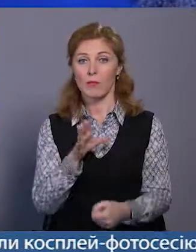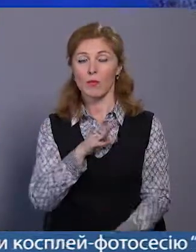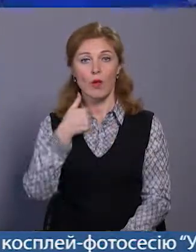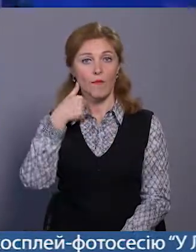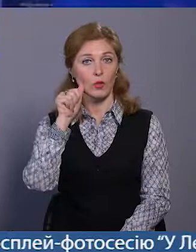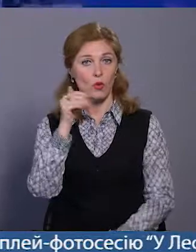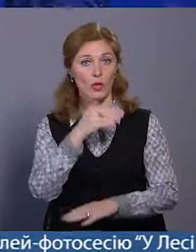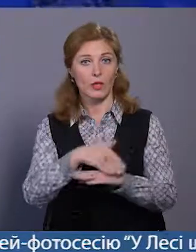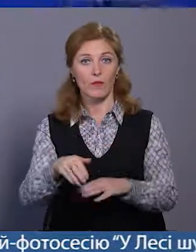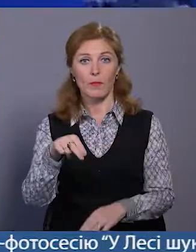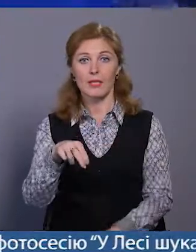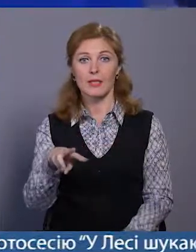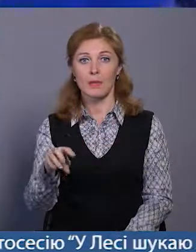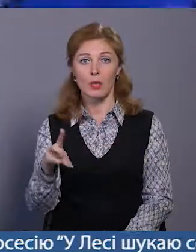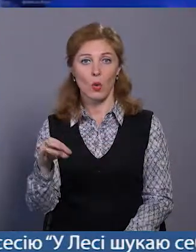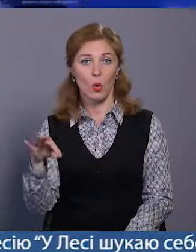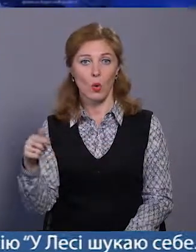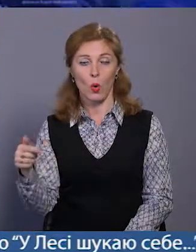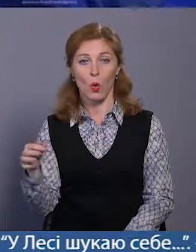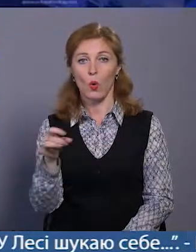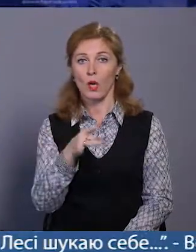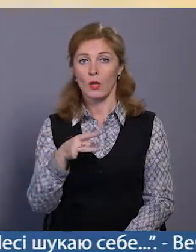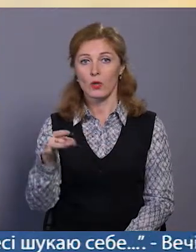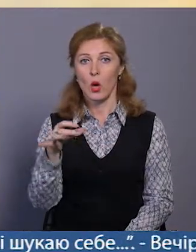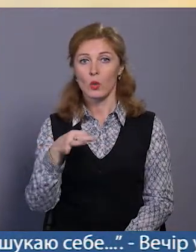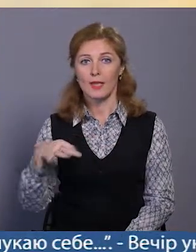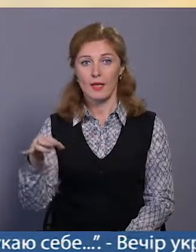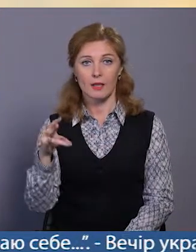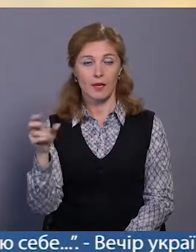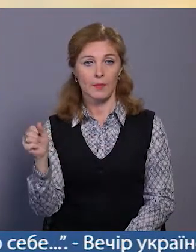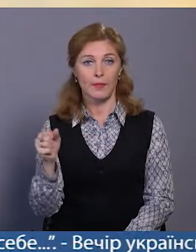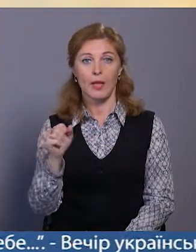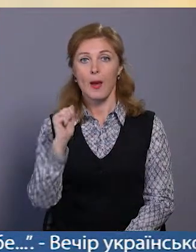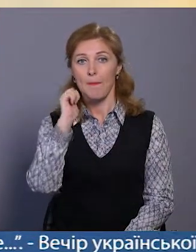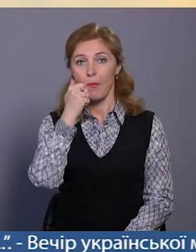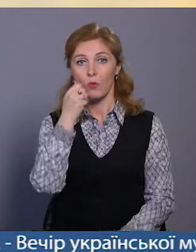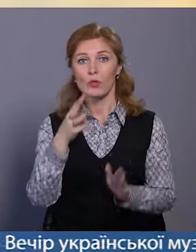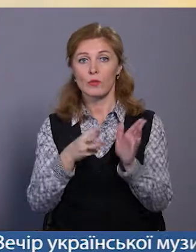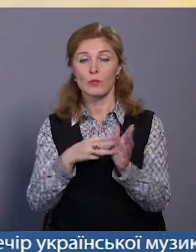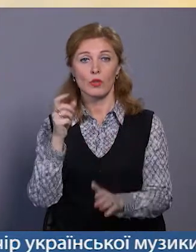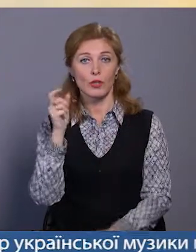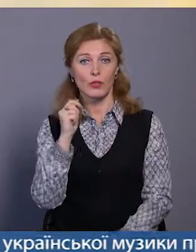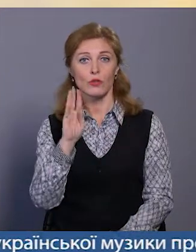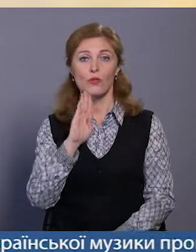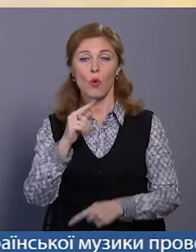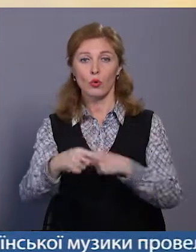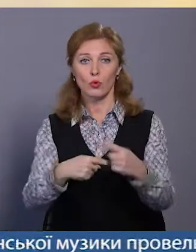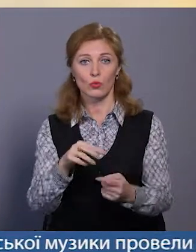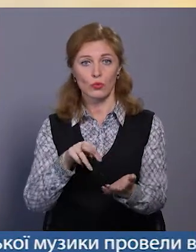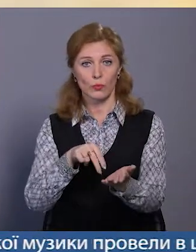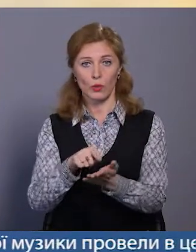вчора на вулиці Панаса Мирного у мікрорайоні Озерна. Бабуся з 8-річною онучкою переходили